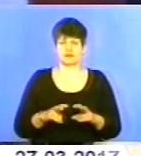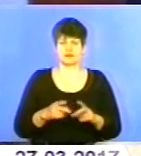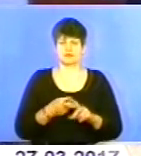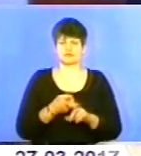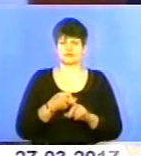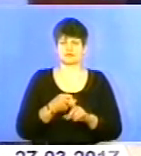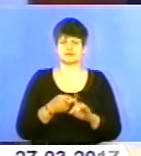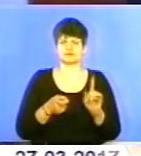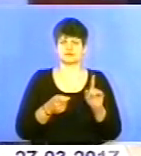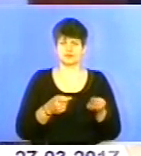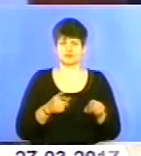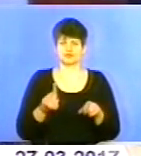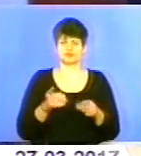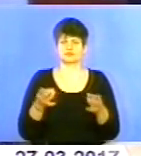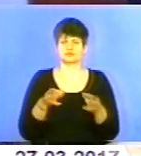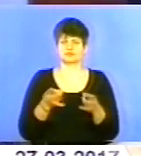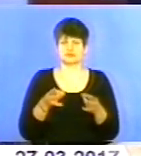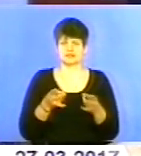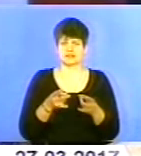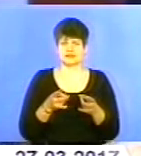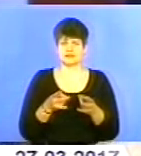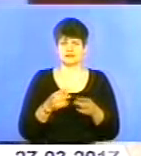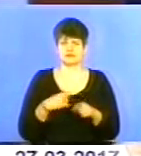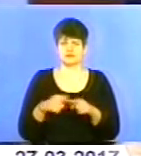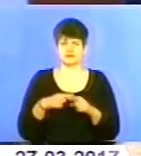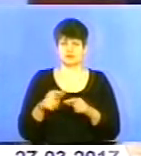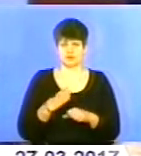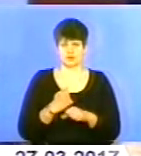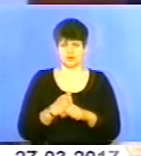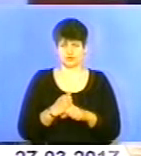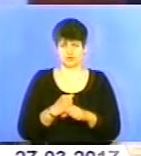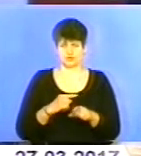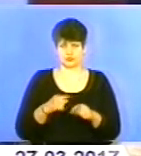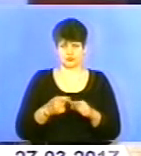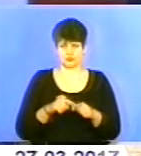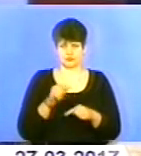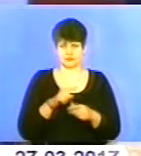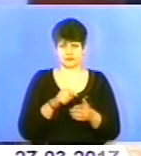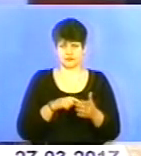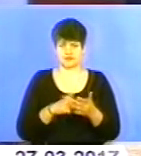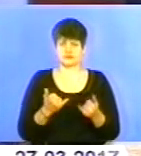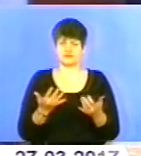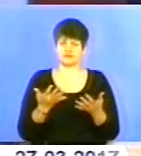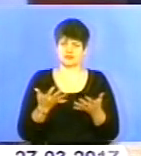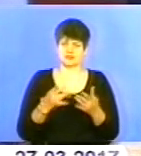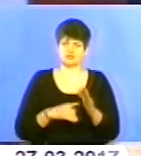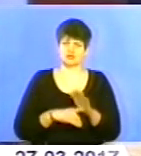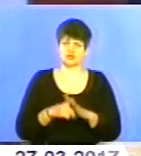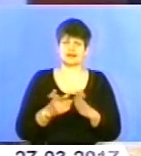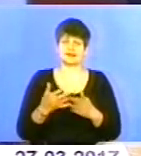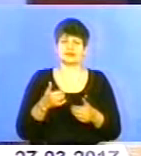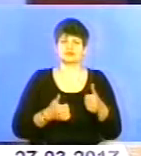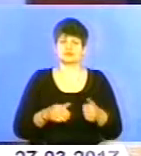стосовно того, щодо доцільності прискорити розгляд цього. Ми зараз будемо з'ясовувати спочатку, який